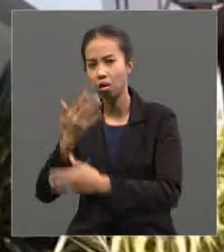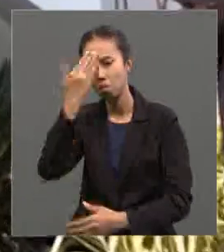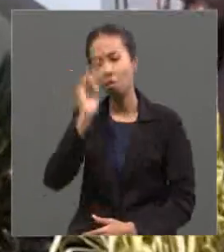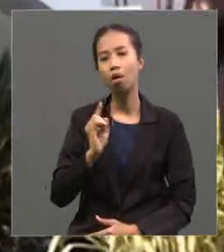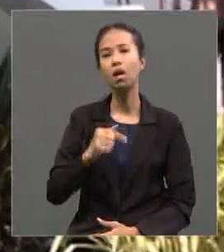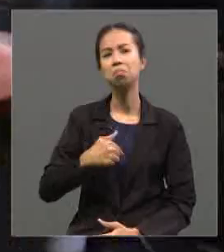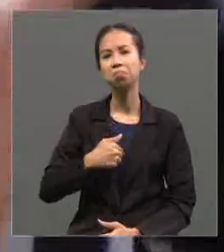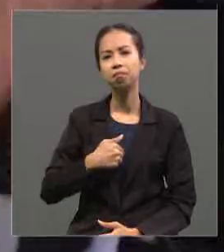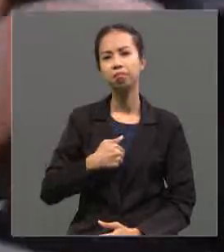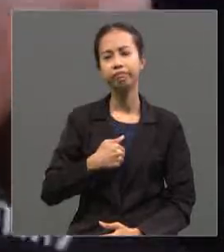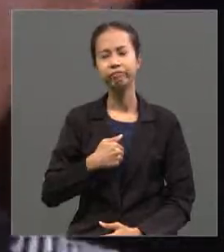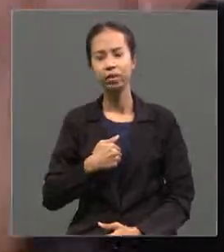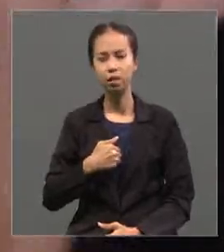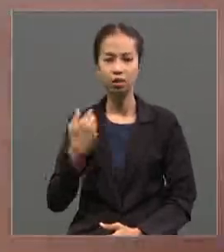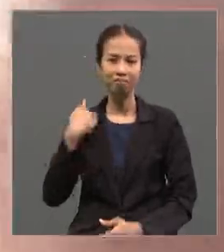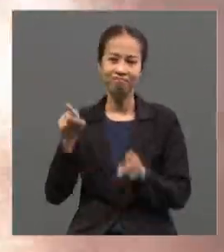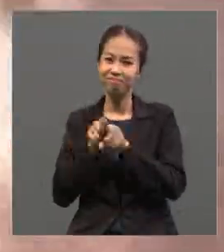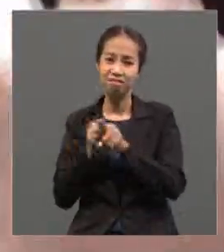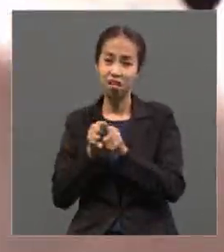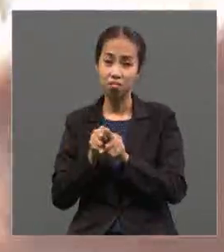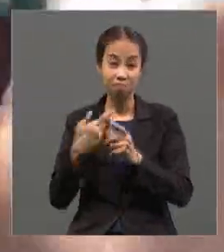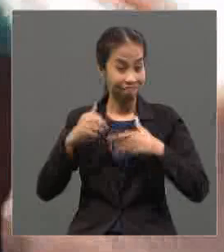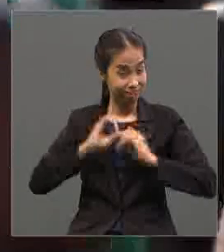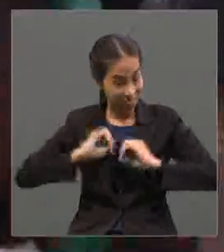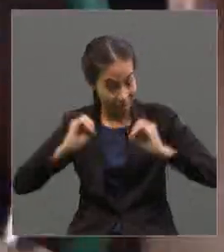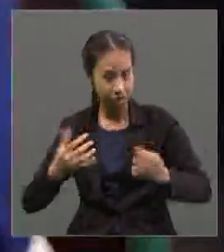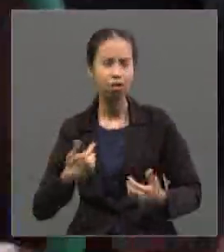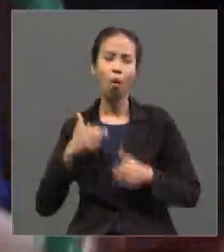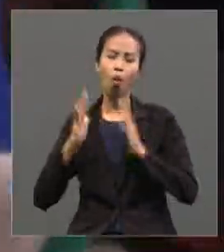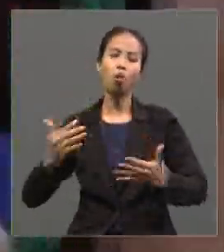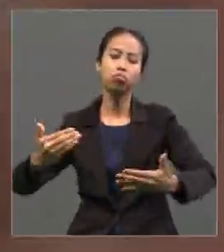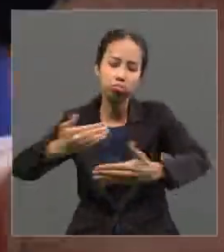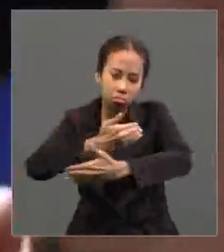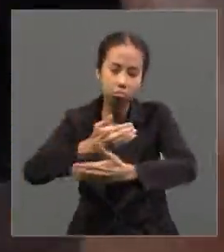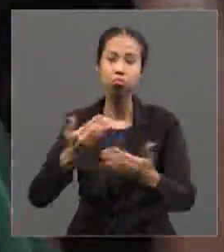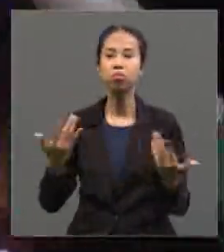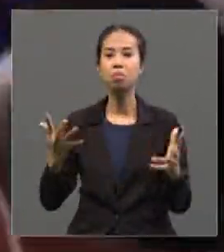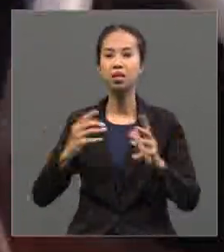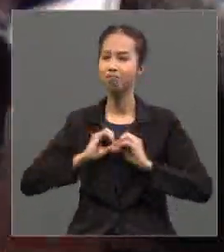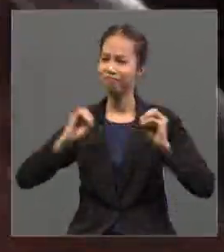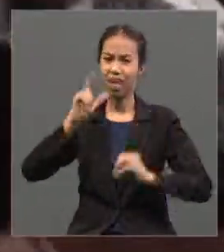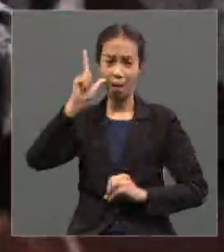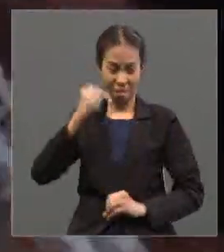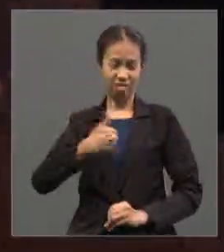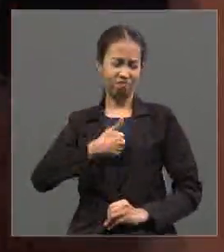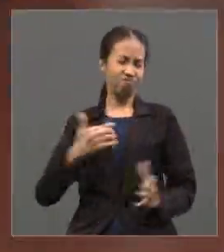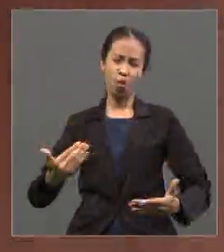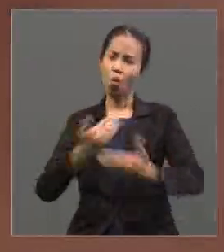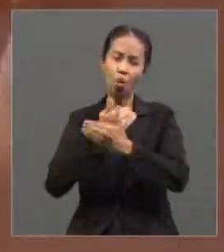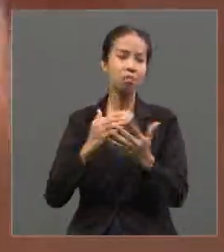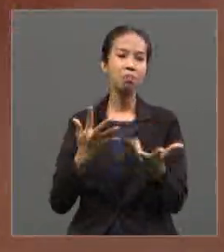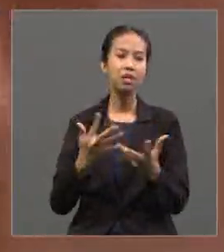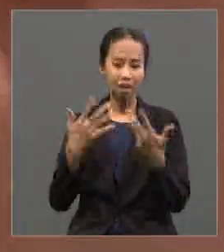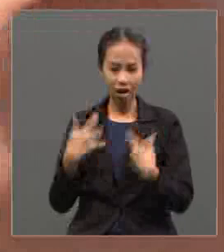าไม่เคย ลบเลยครับ ถูกใครกอดแม้แต่พ่อแม่ของตัวเองและแม้แต่แม่ของตัวเองพอน้องเนี่ยวิภาดาที่พ่อไปกอดแล้วก็เล